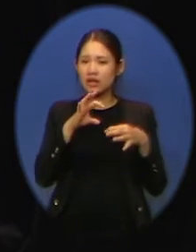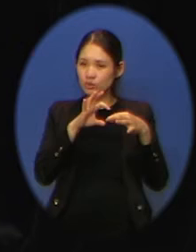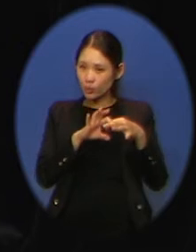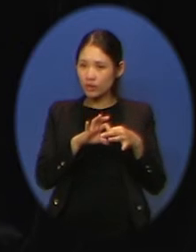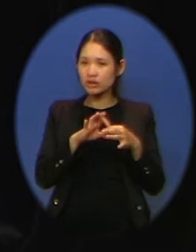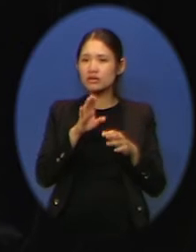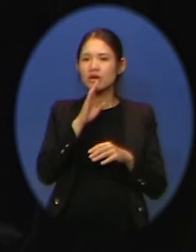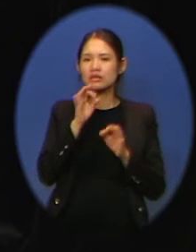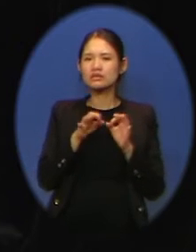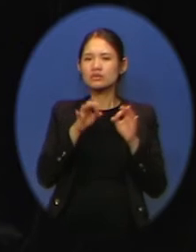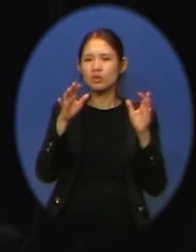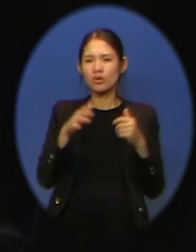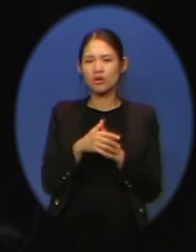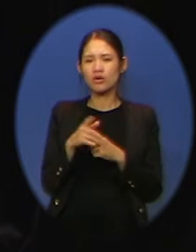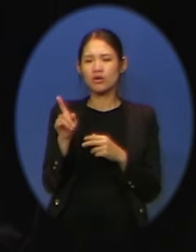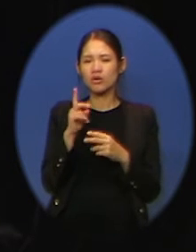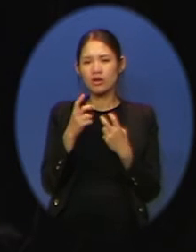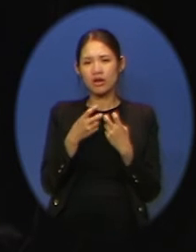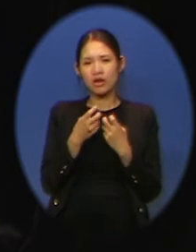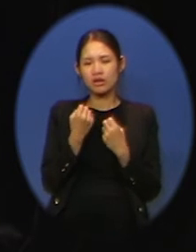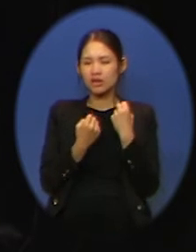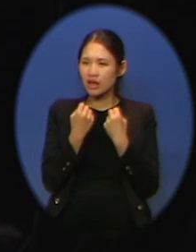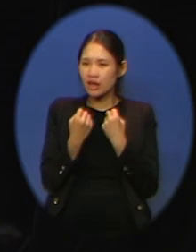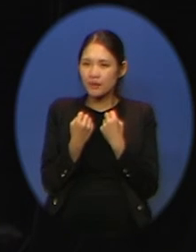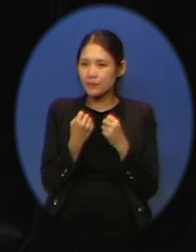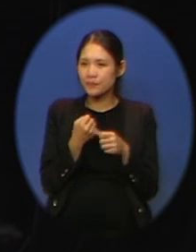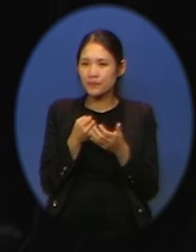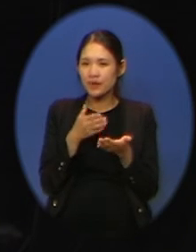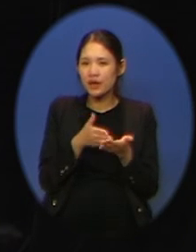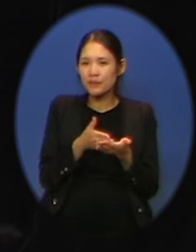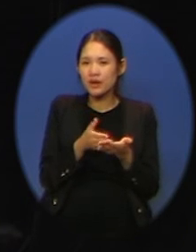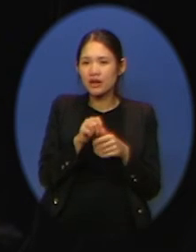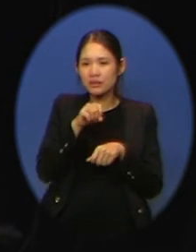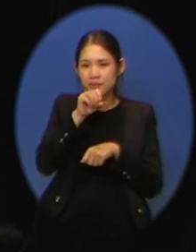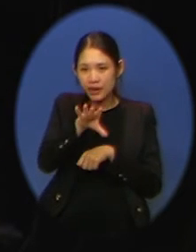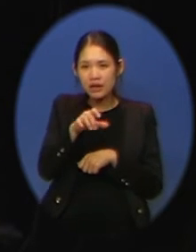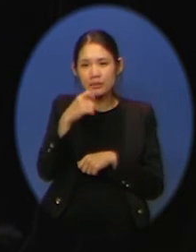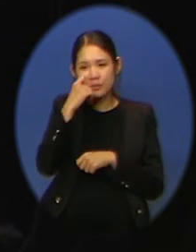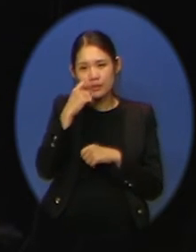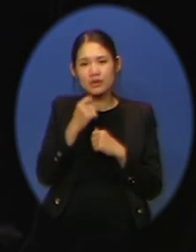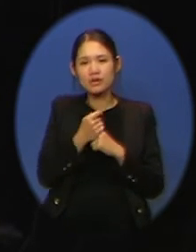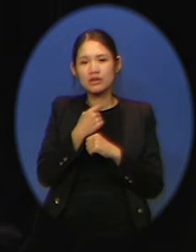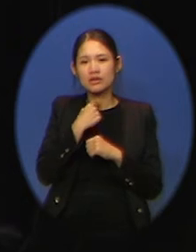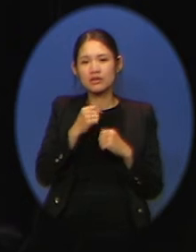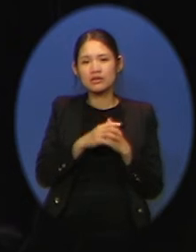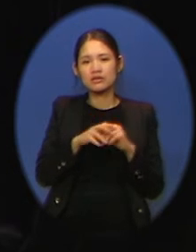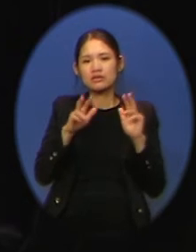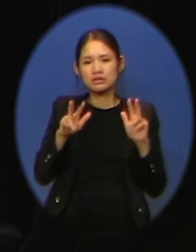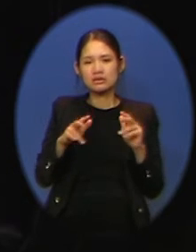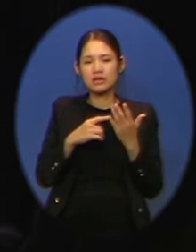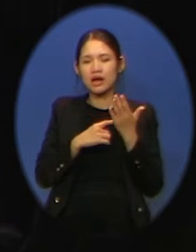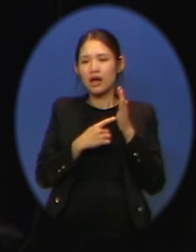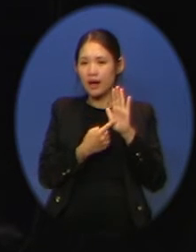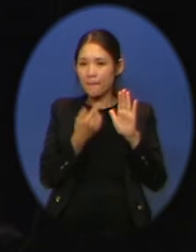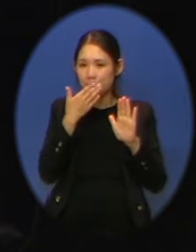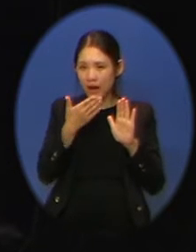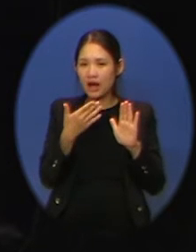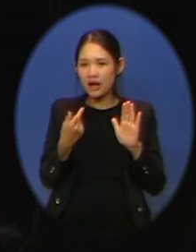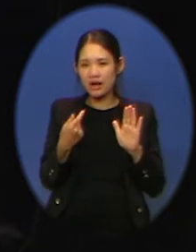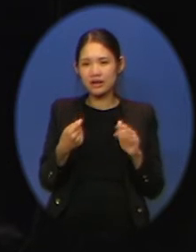정말 그 어떻게도 얘기 안 하셨던 정말 그 이 지금은 좀 밝힐 수 있는